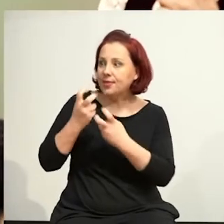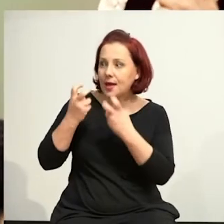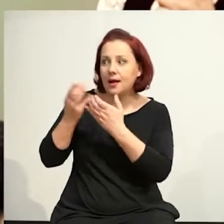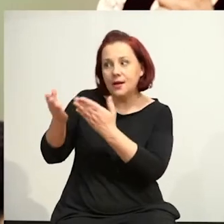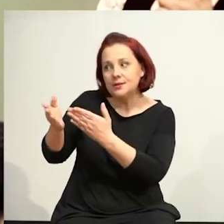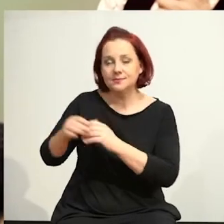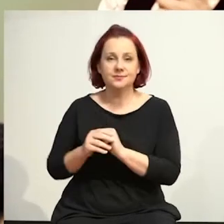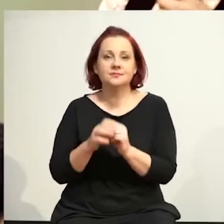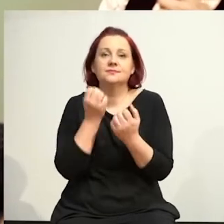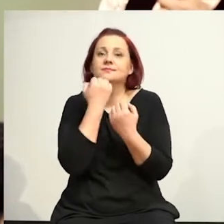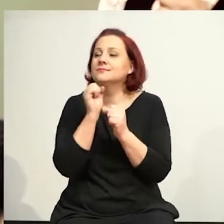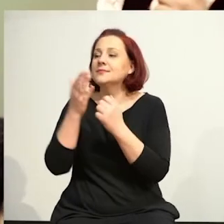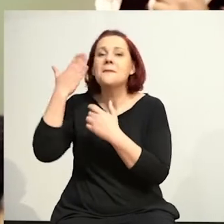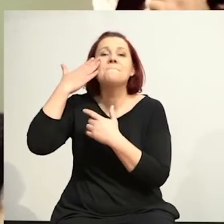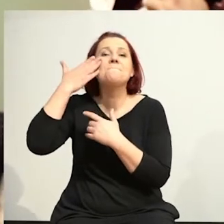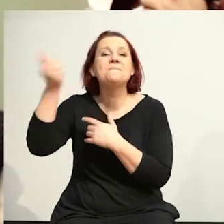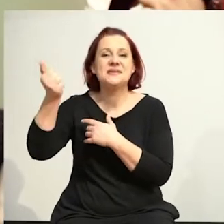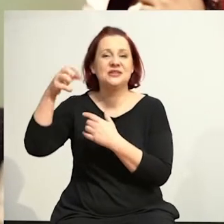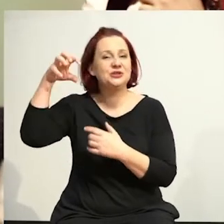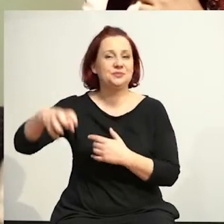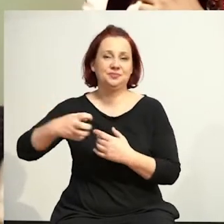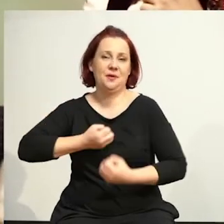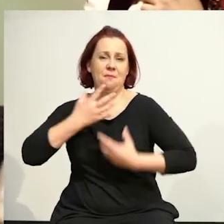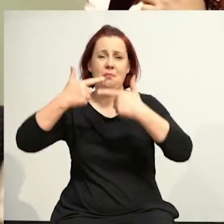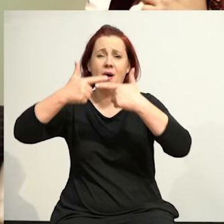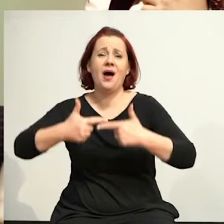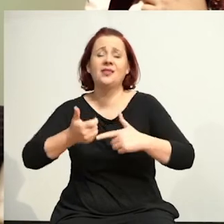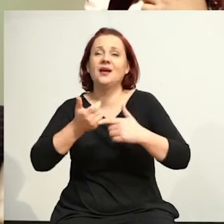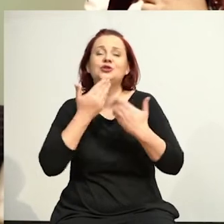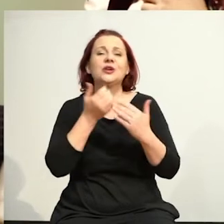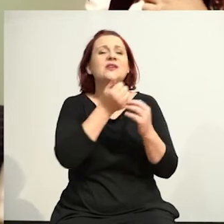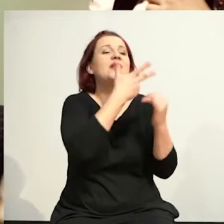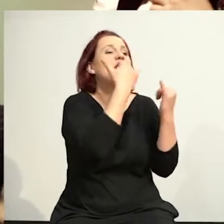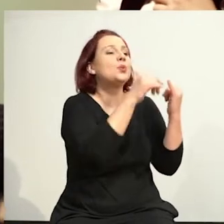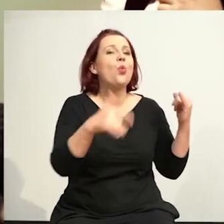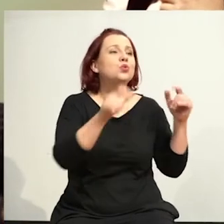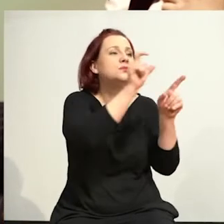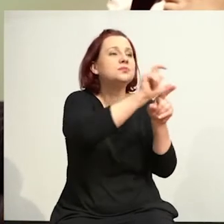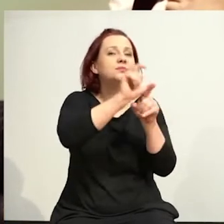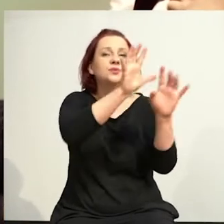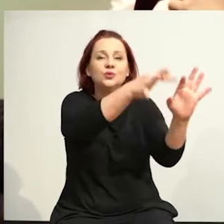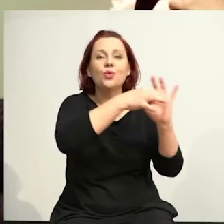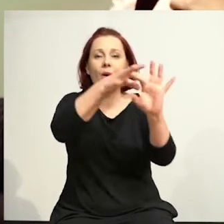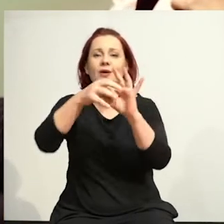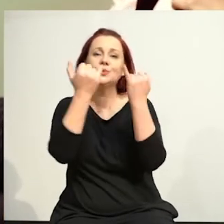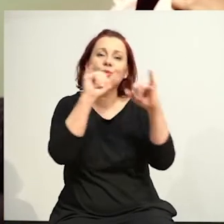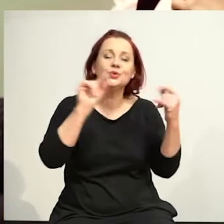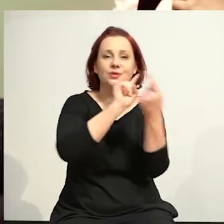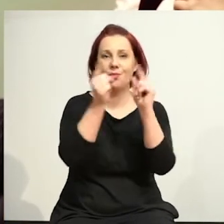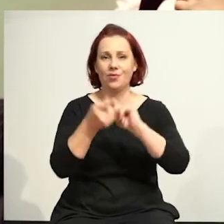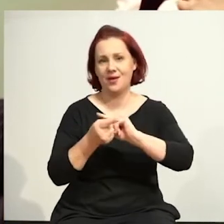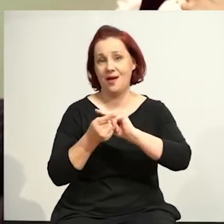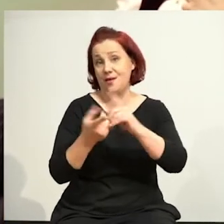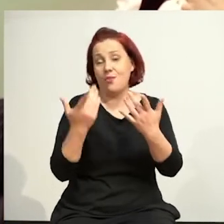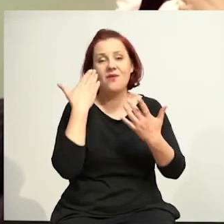był dla mnie takim poetyckim mistrzem przez wiele różnych skojarzeń i wiele różnych spotkań, bo to się zmieniało na